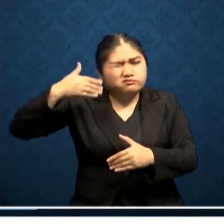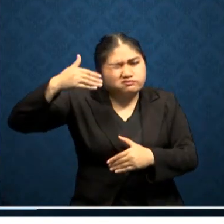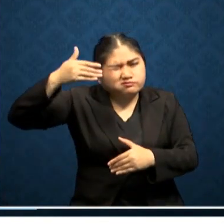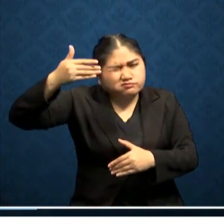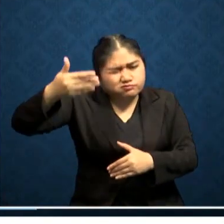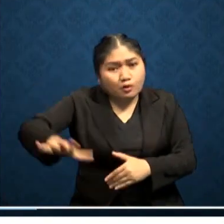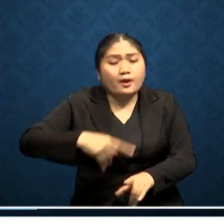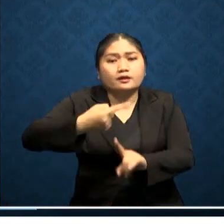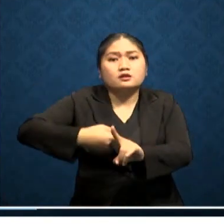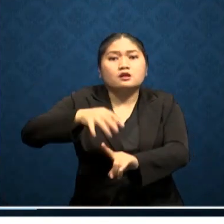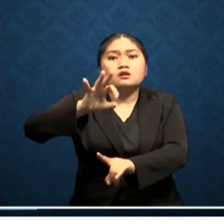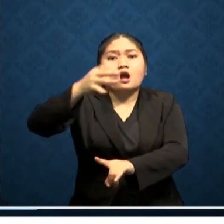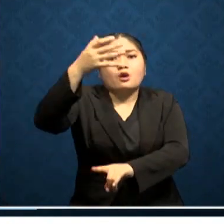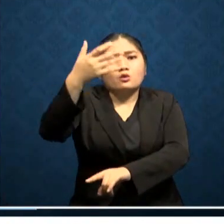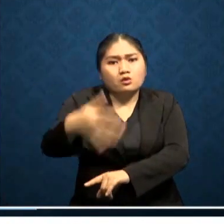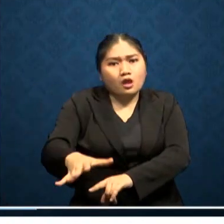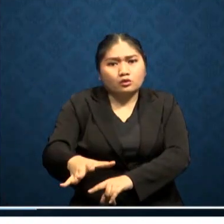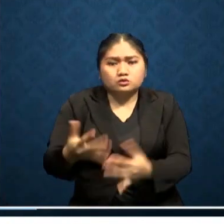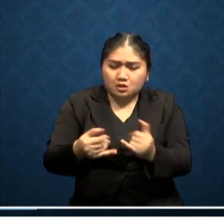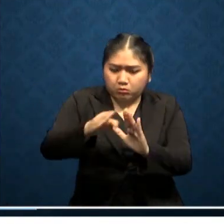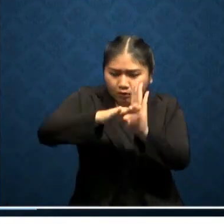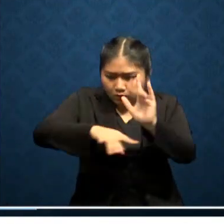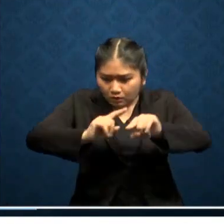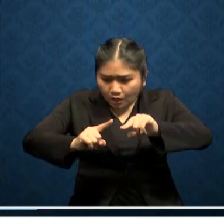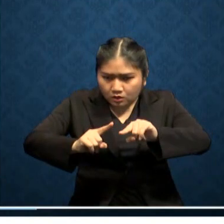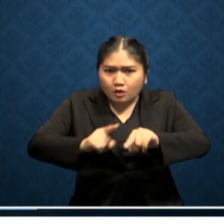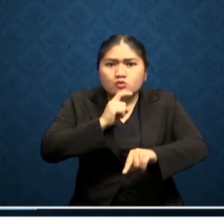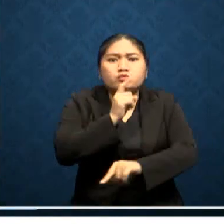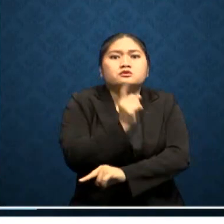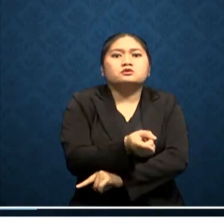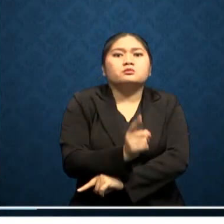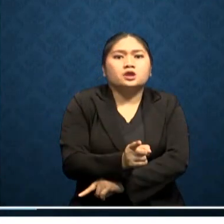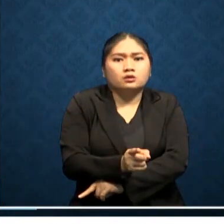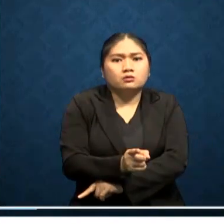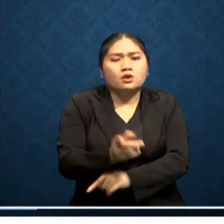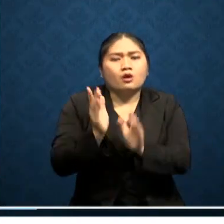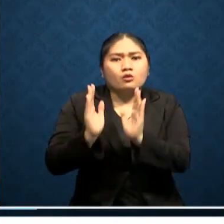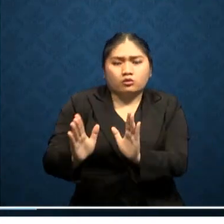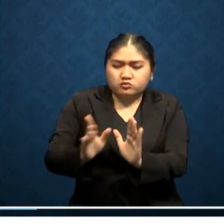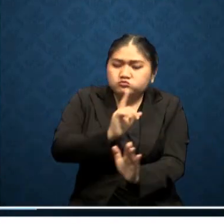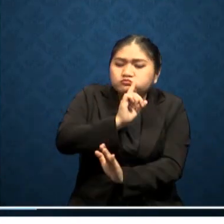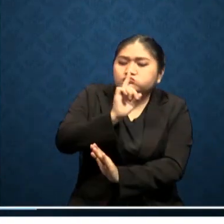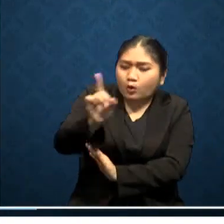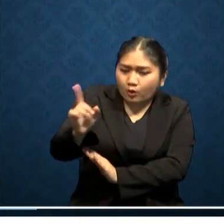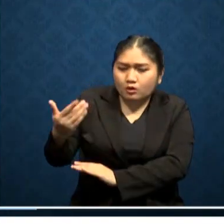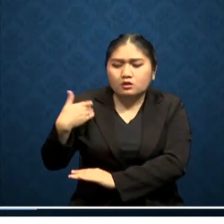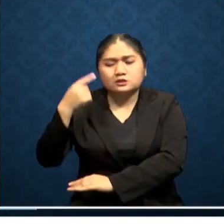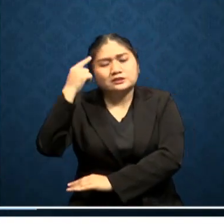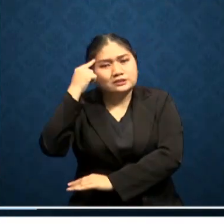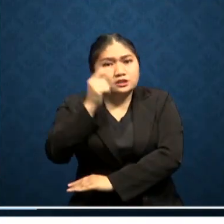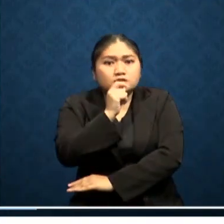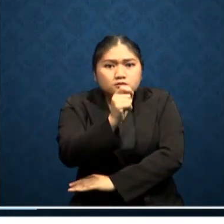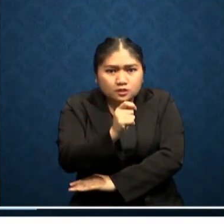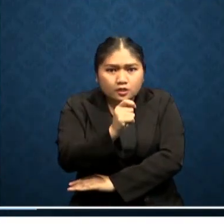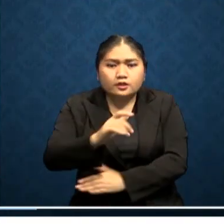9เดือนนะครับสำนวนยังไม่ไปถึงไหนนะครับจนเขามาร้องเรียนพนักงานสอบสวนถึงได้นำเรื่องนี้ไป